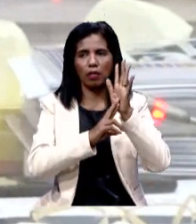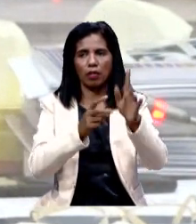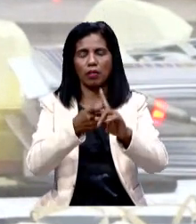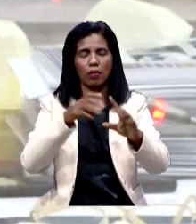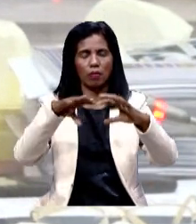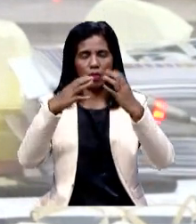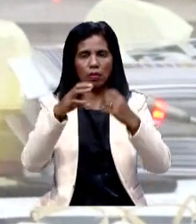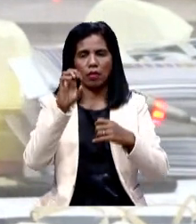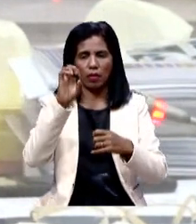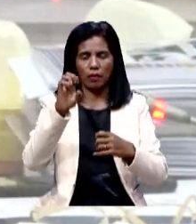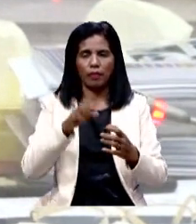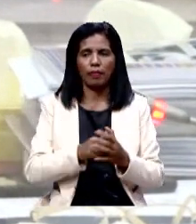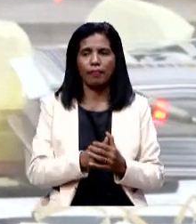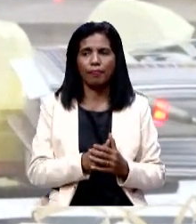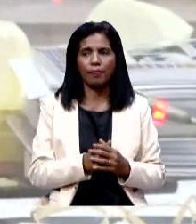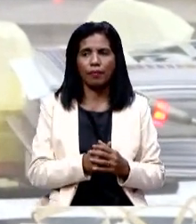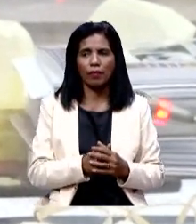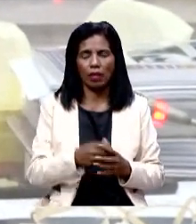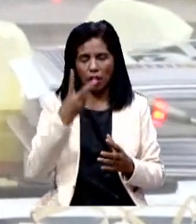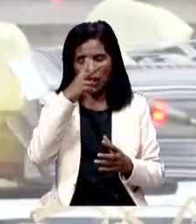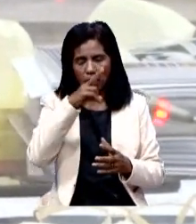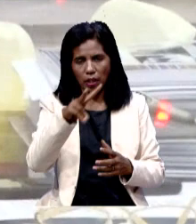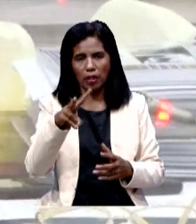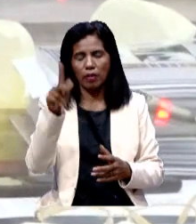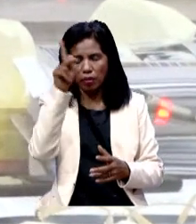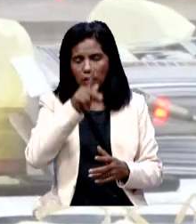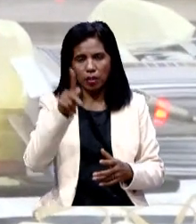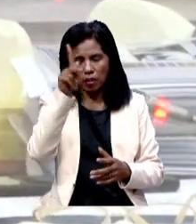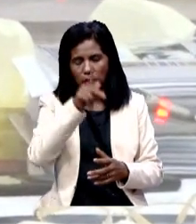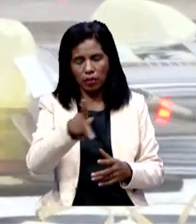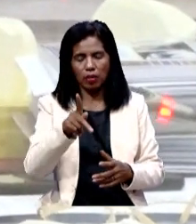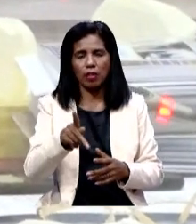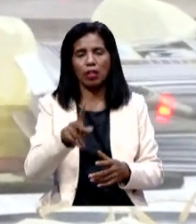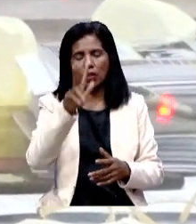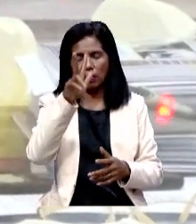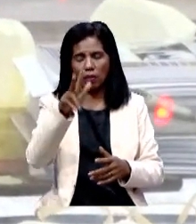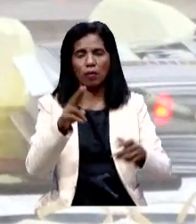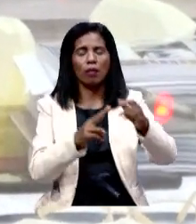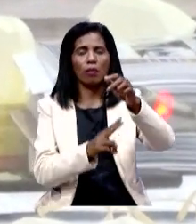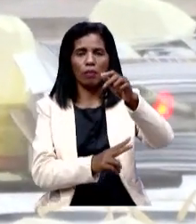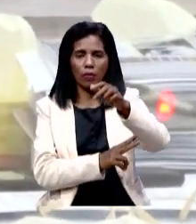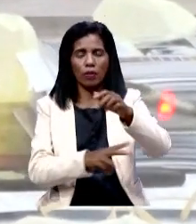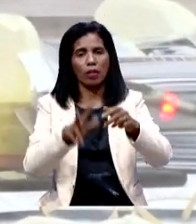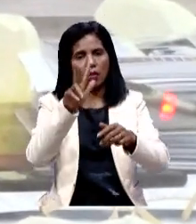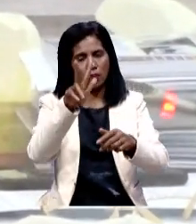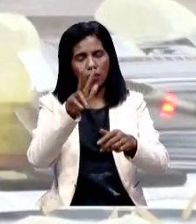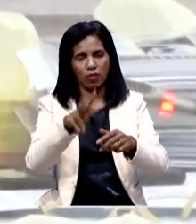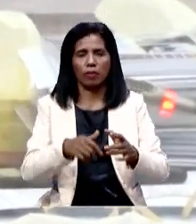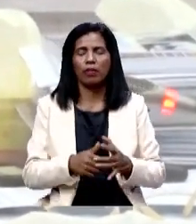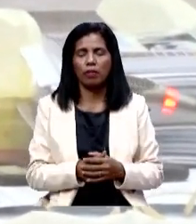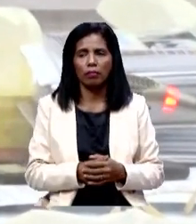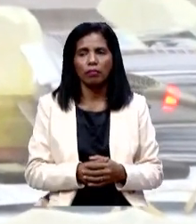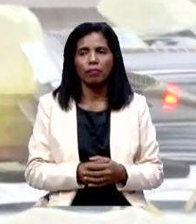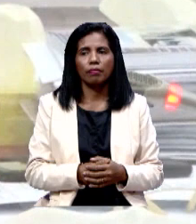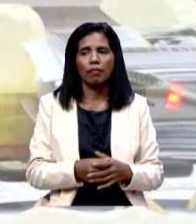e nebe ba fiskaliza to dalatolu ona bai ha ponti welolo ponti di lor ho ponti la mara afeta